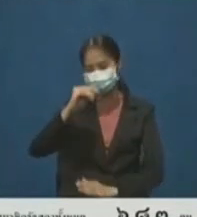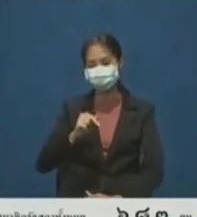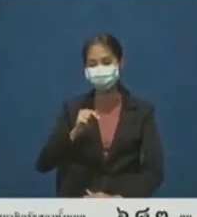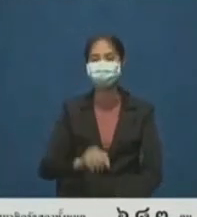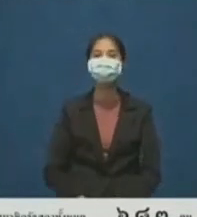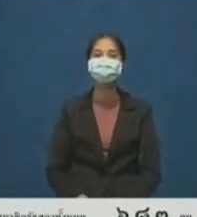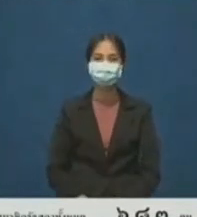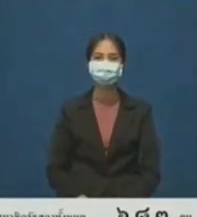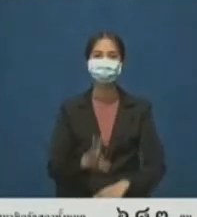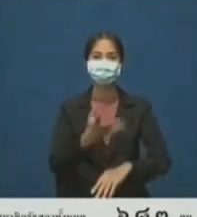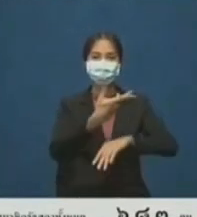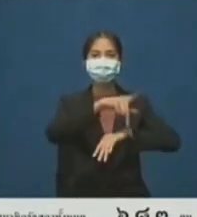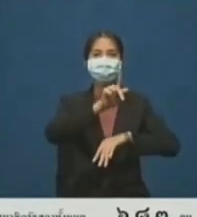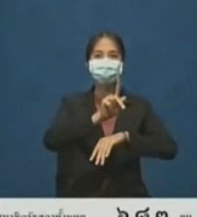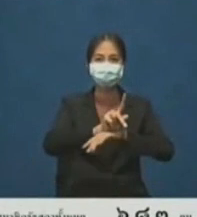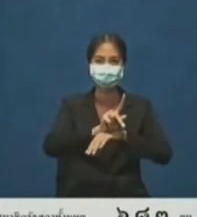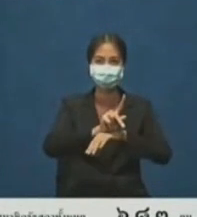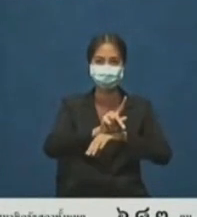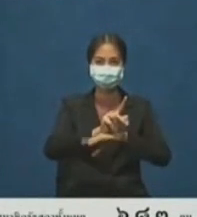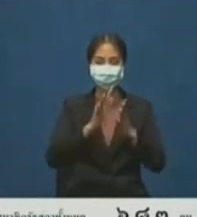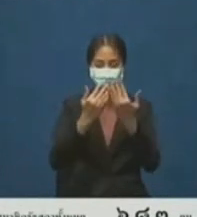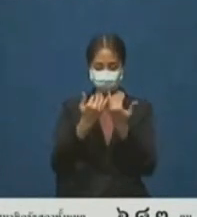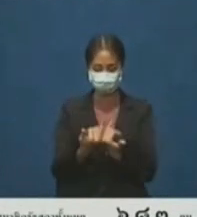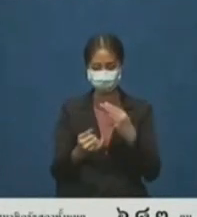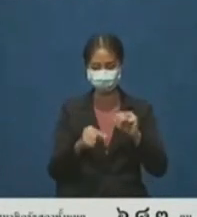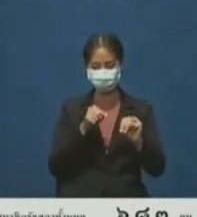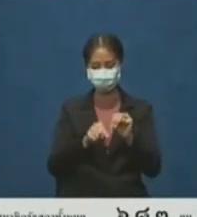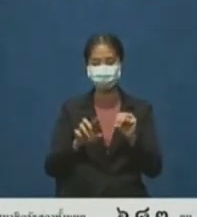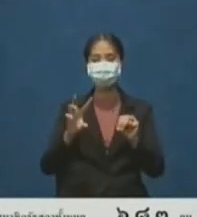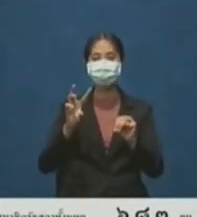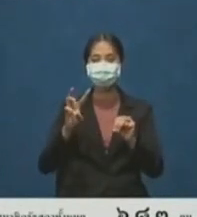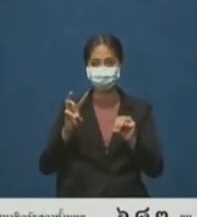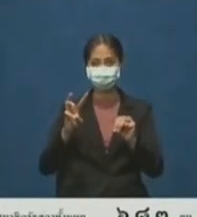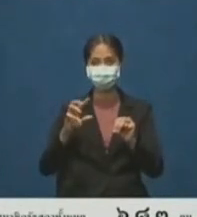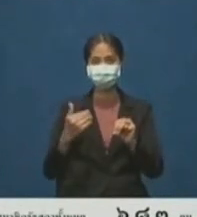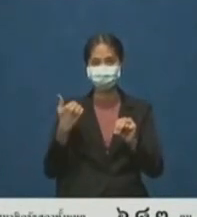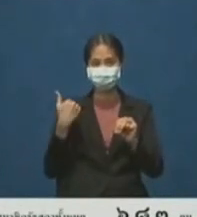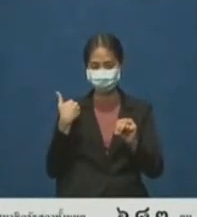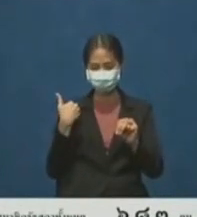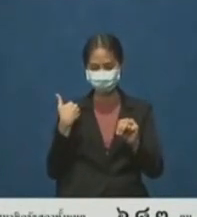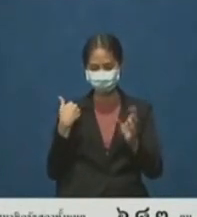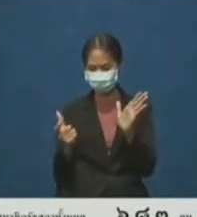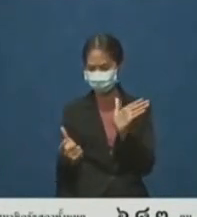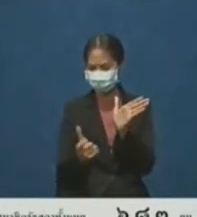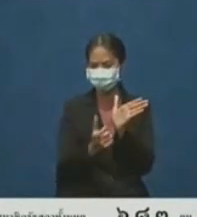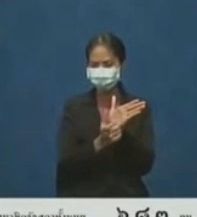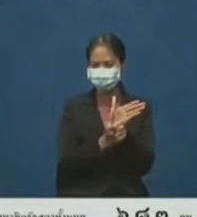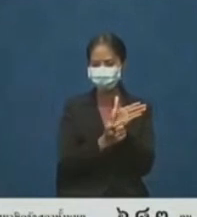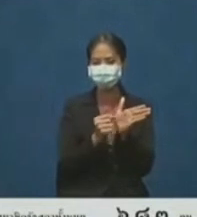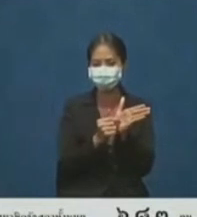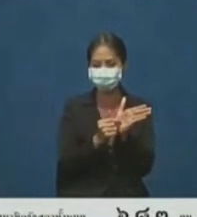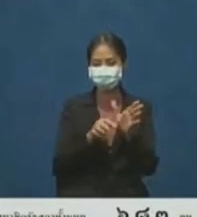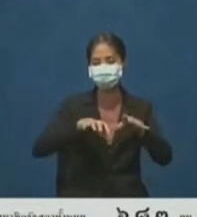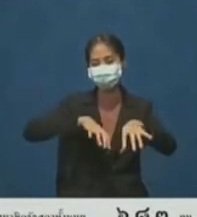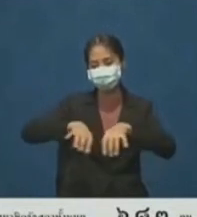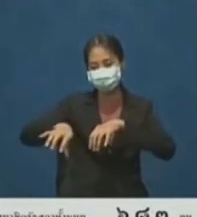ฉบับนี้นะครับท่านประธานที่เคารพครับในมาตรา6นั้นได้กำหนดไว้อย่างชัดเจนเล